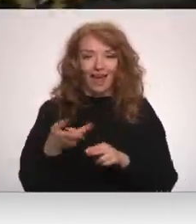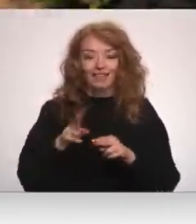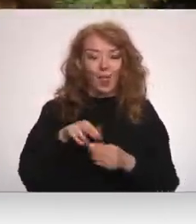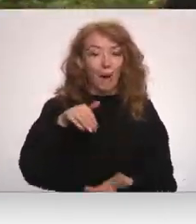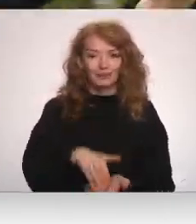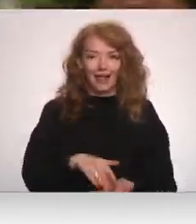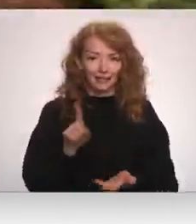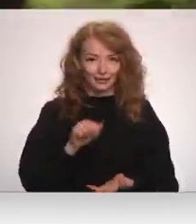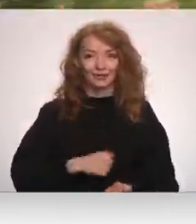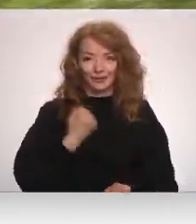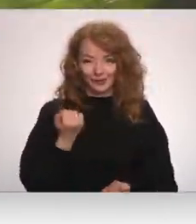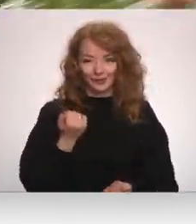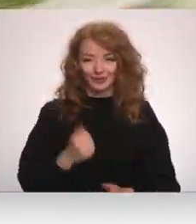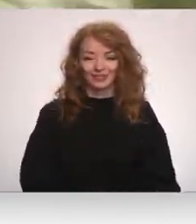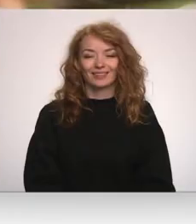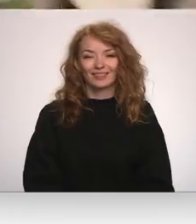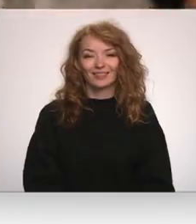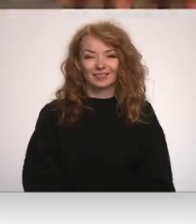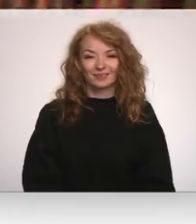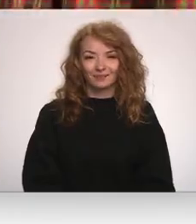ir grūti.